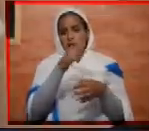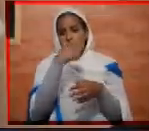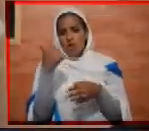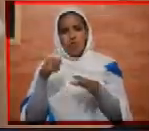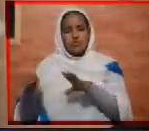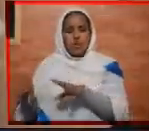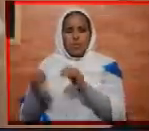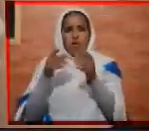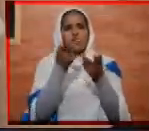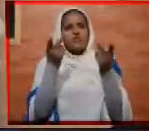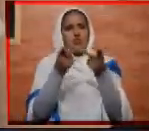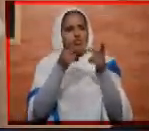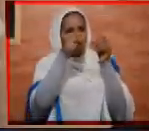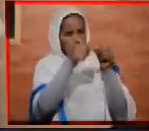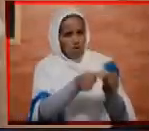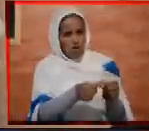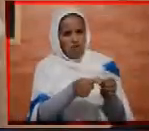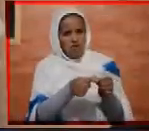ነው። ለሕክምናውም